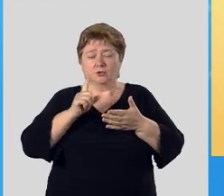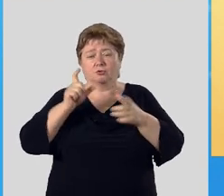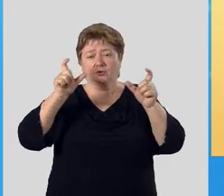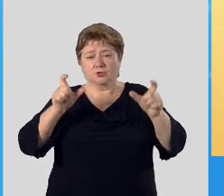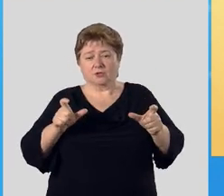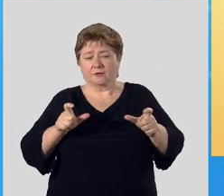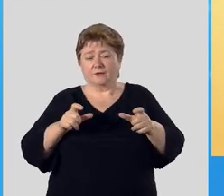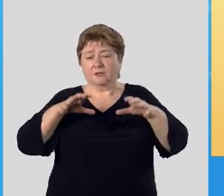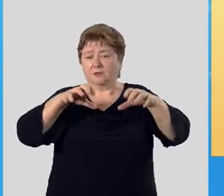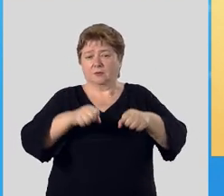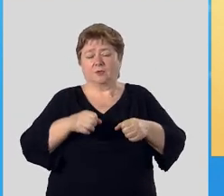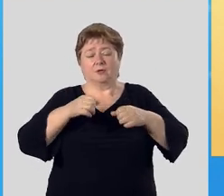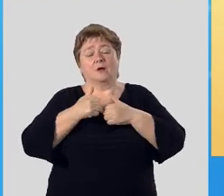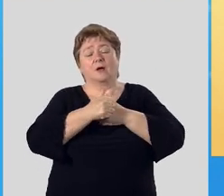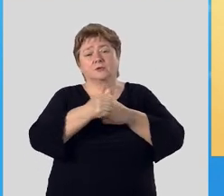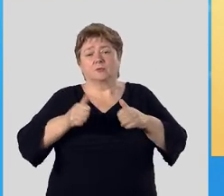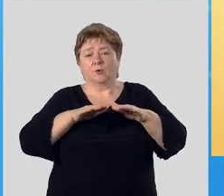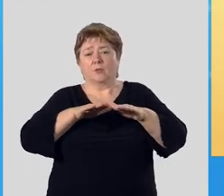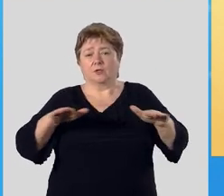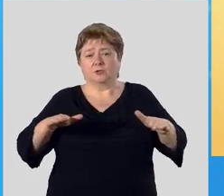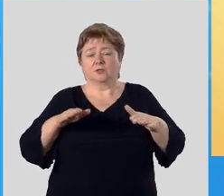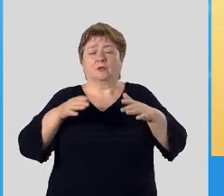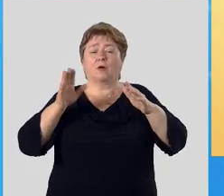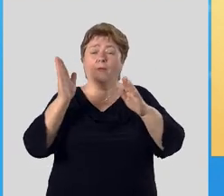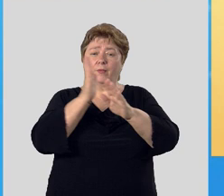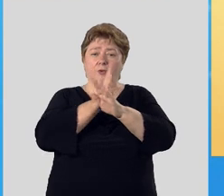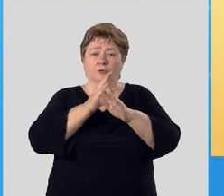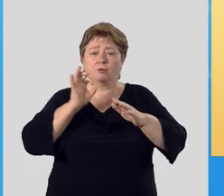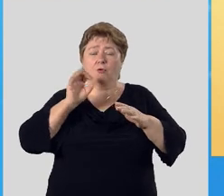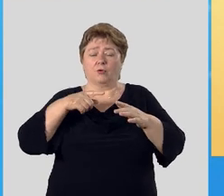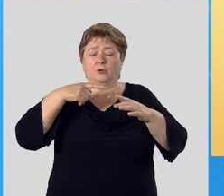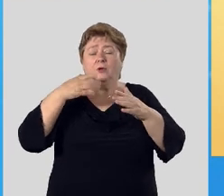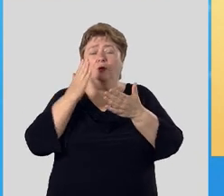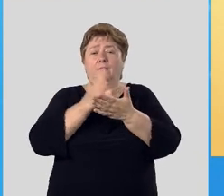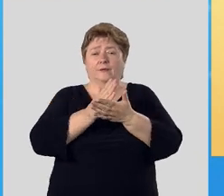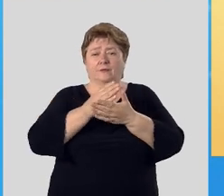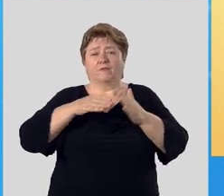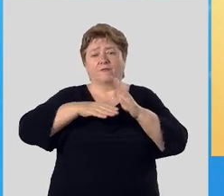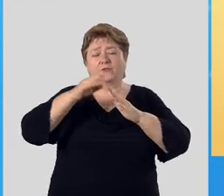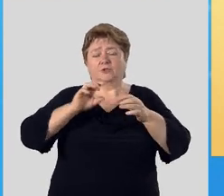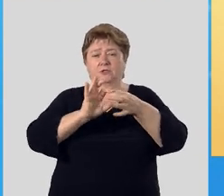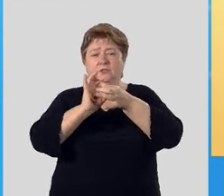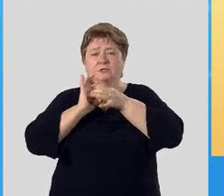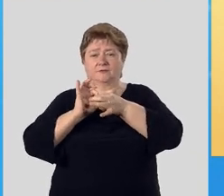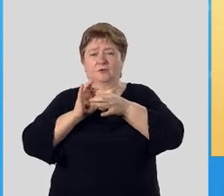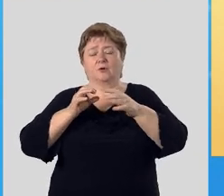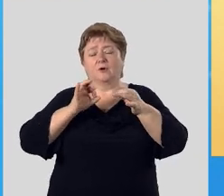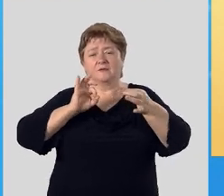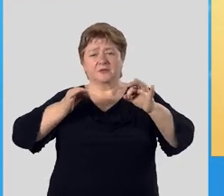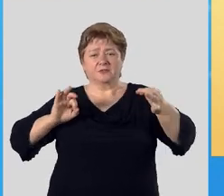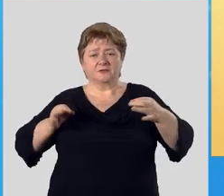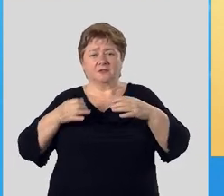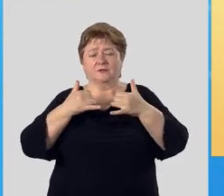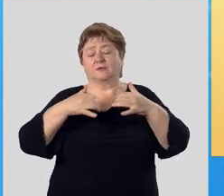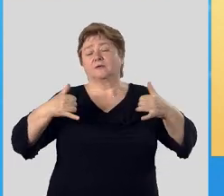человек не занимает особого положения в природе он представляет высшее звено цепи развития